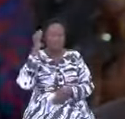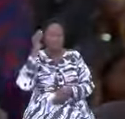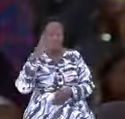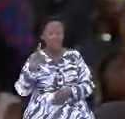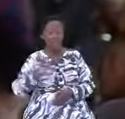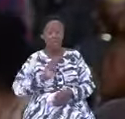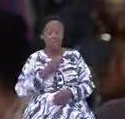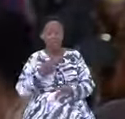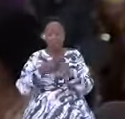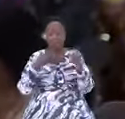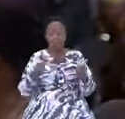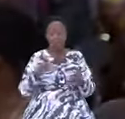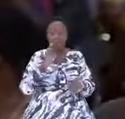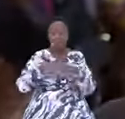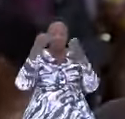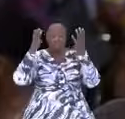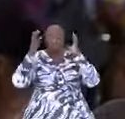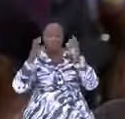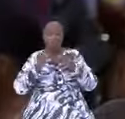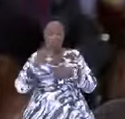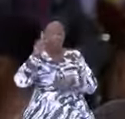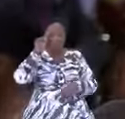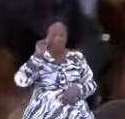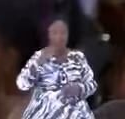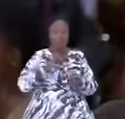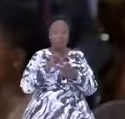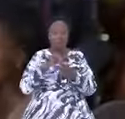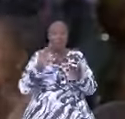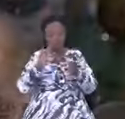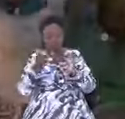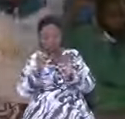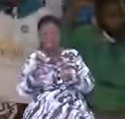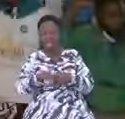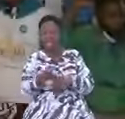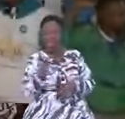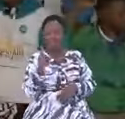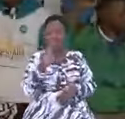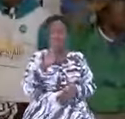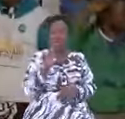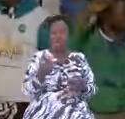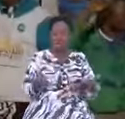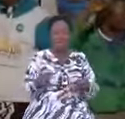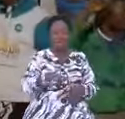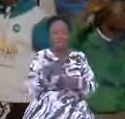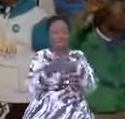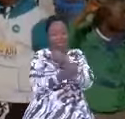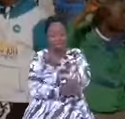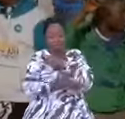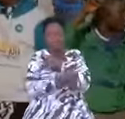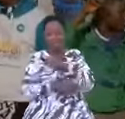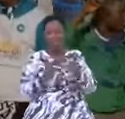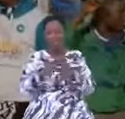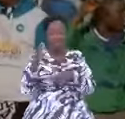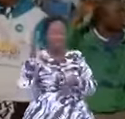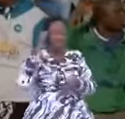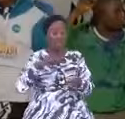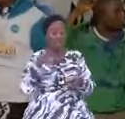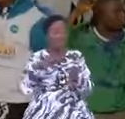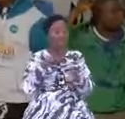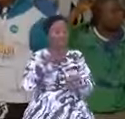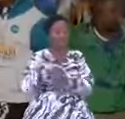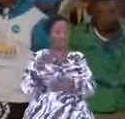télévision ou bien chez en ligne partout tu es n'est pas quels pays et tu écoutes ce message et tu dis